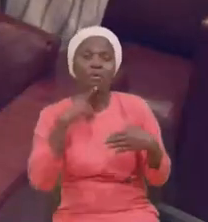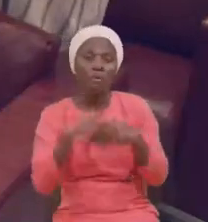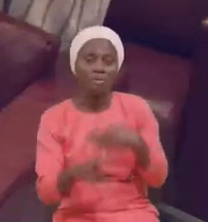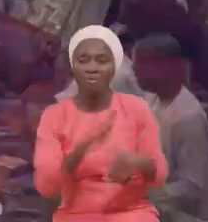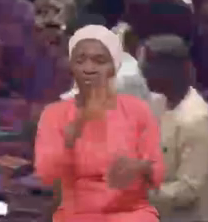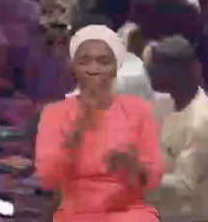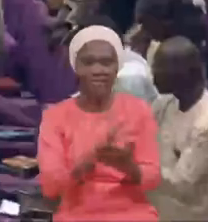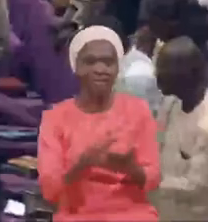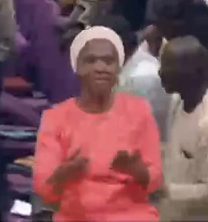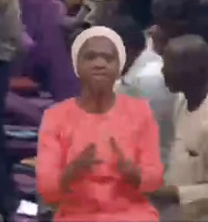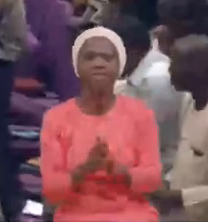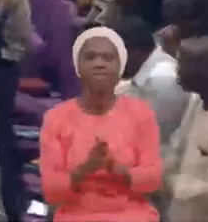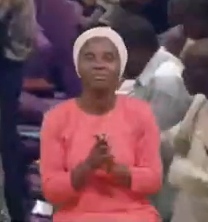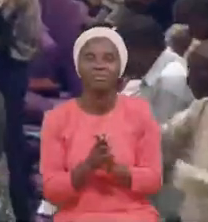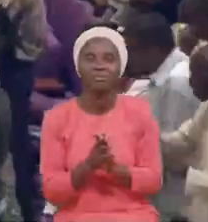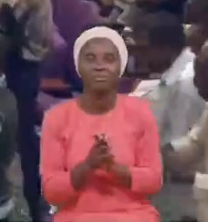faillit jamais.